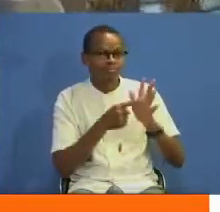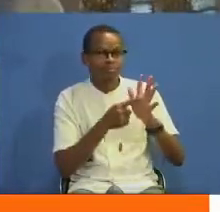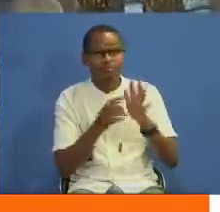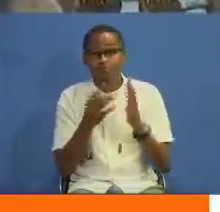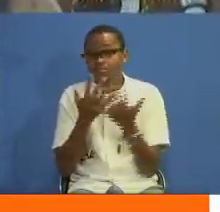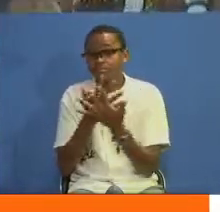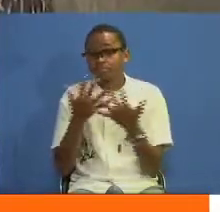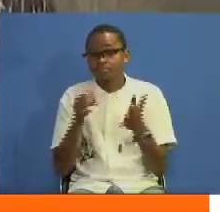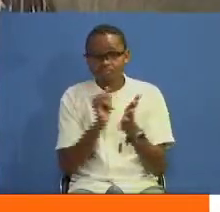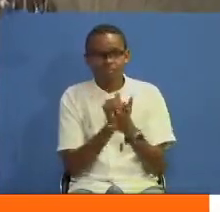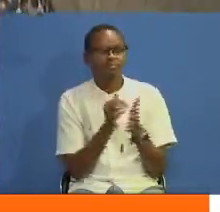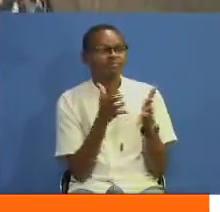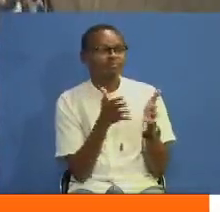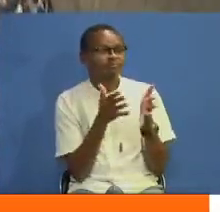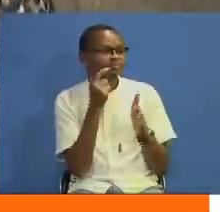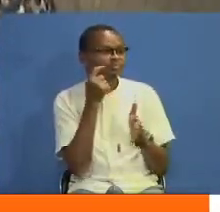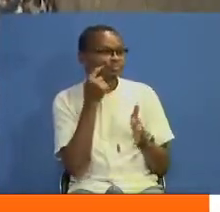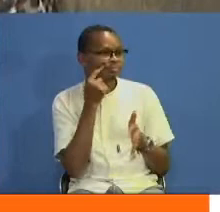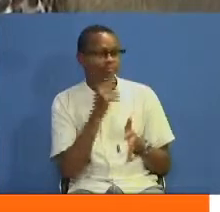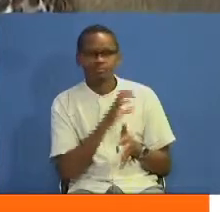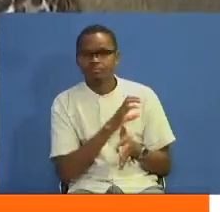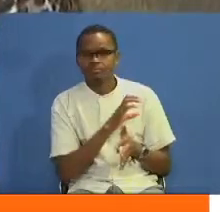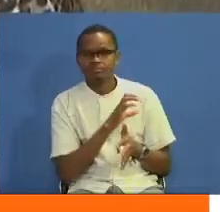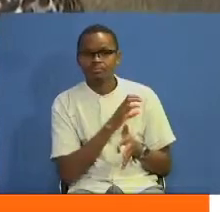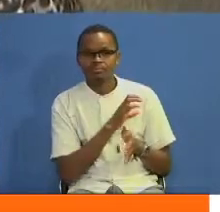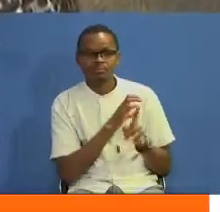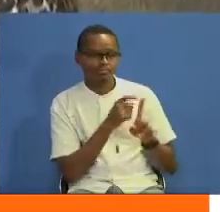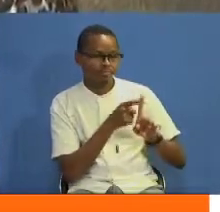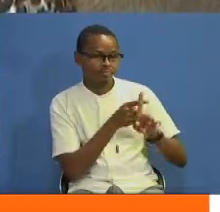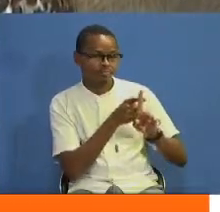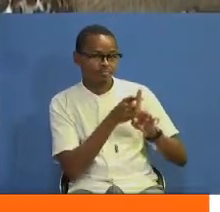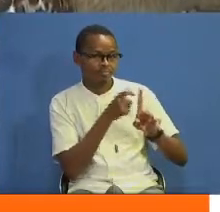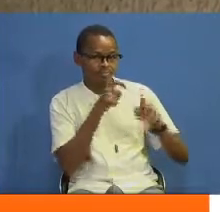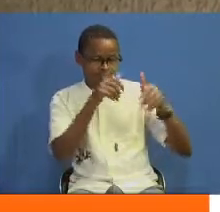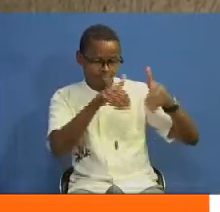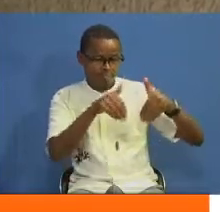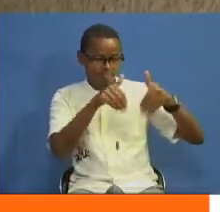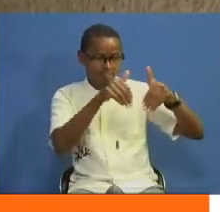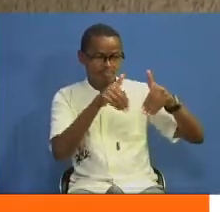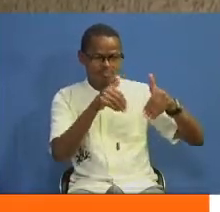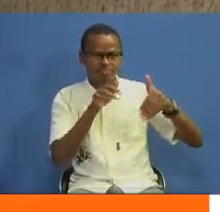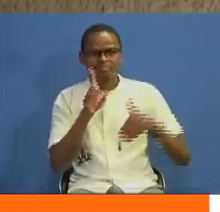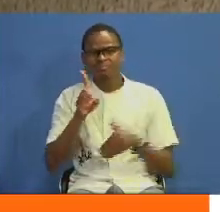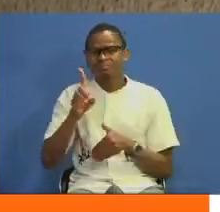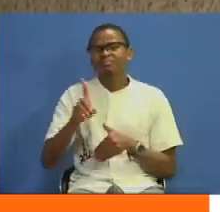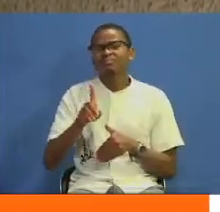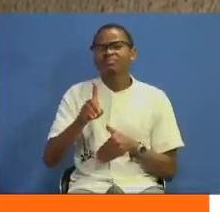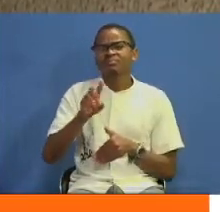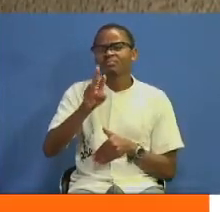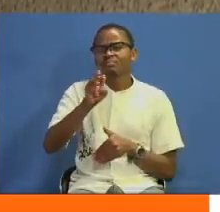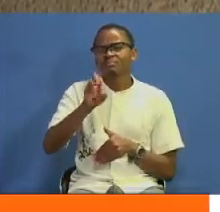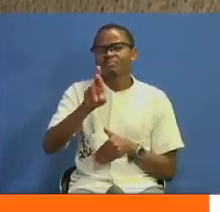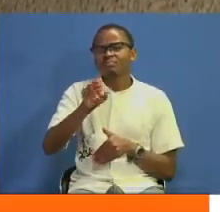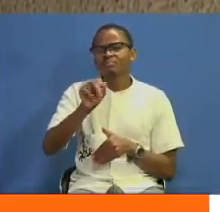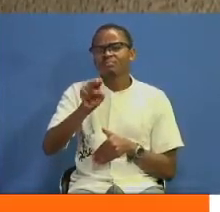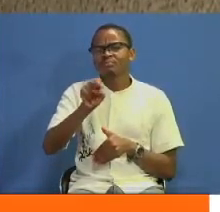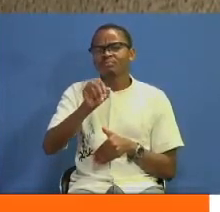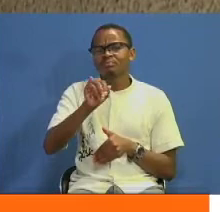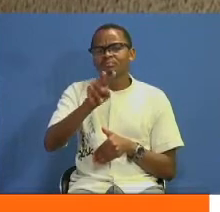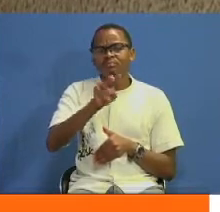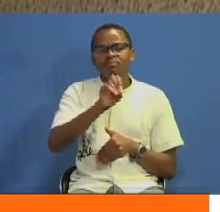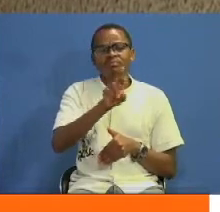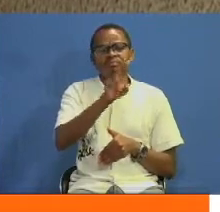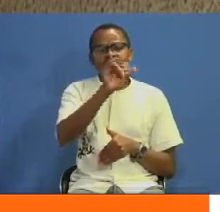bidhaa ambazo ziko kwenye duka lake zikiwa ni kutokana na kilimo cha asili huko Divo Magharibi kati mwa Ivory